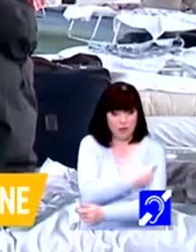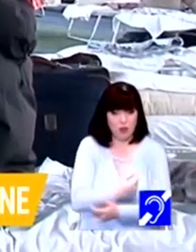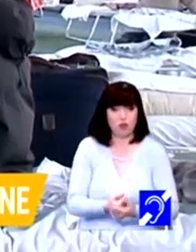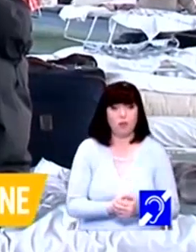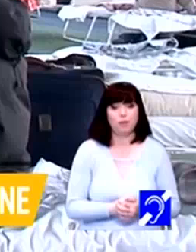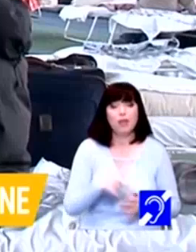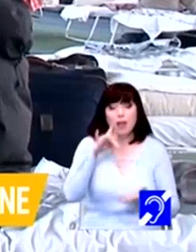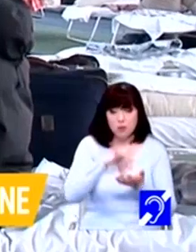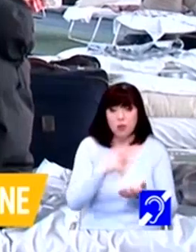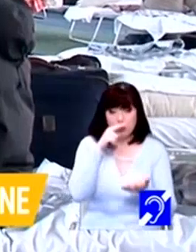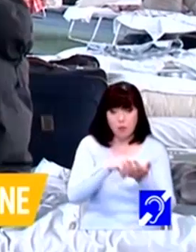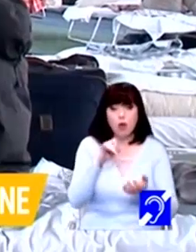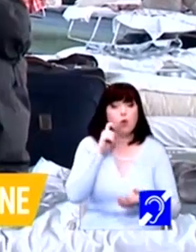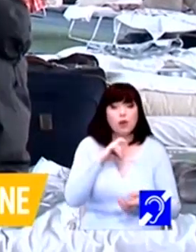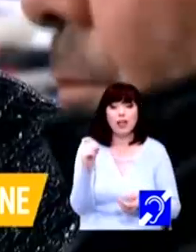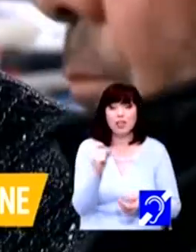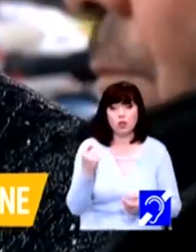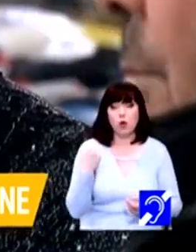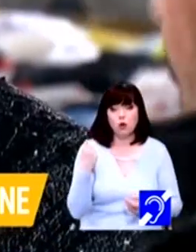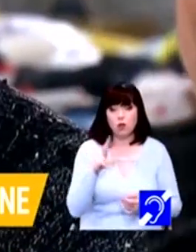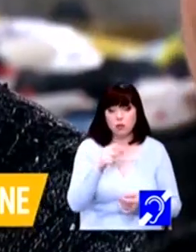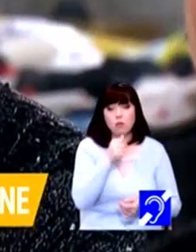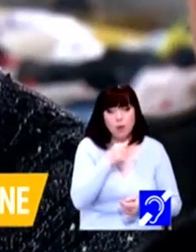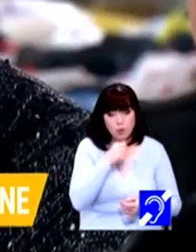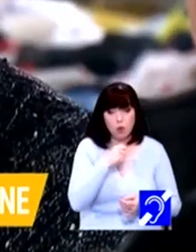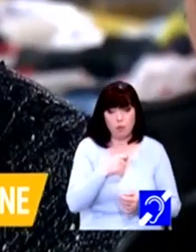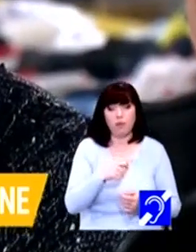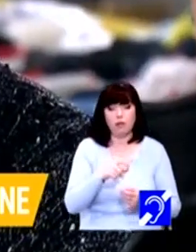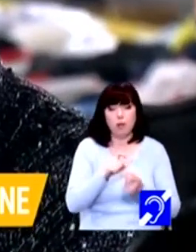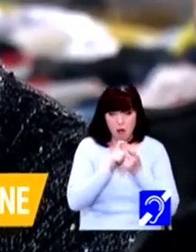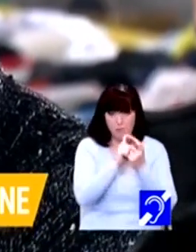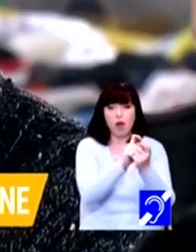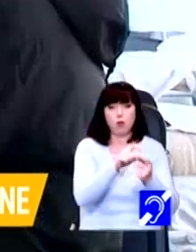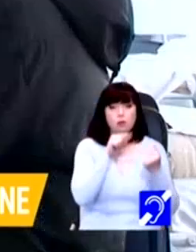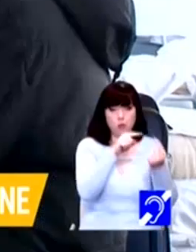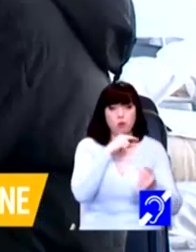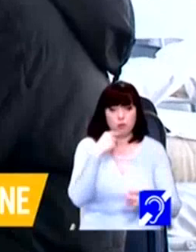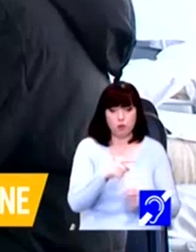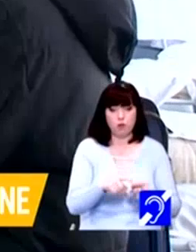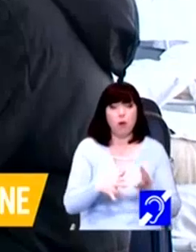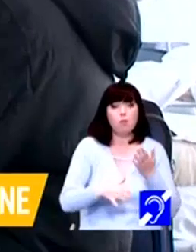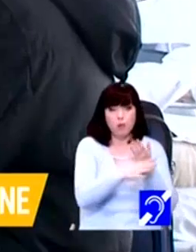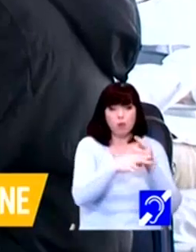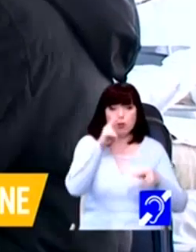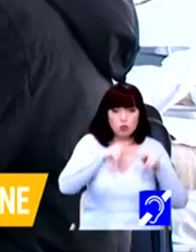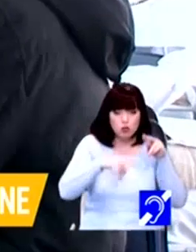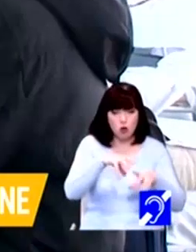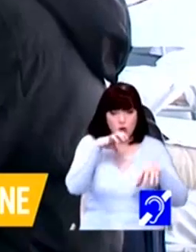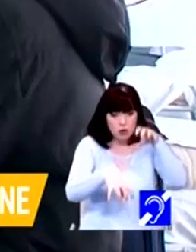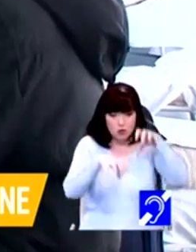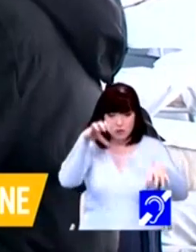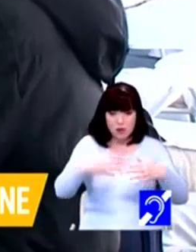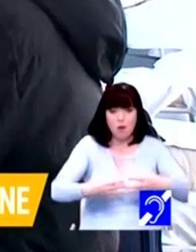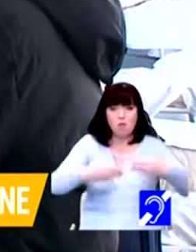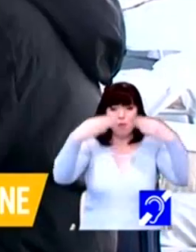La centru a ajuns și un ucrainean din Odessa, care a încercat să țină piept invadatorilor ruși. A ajutat la construirea de baricade și s-a implicat